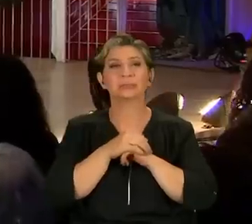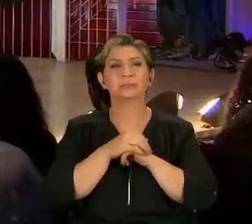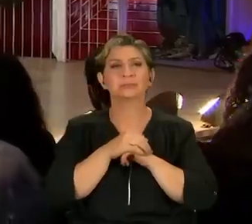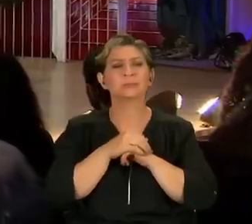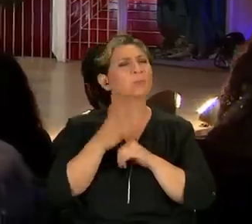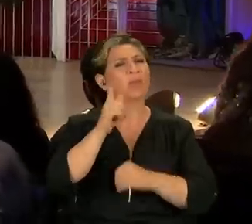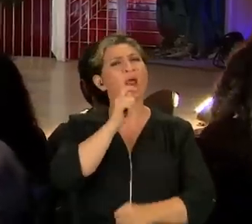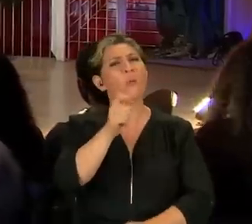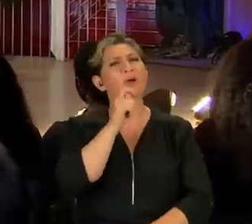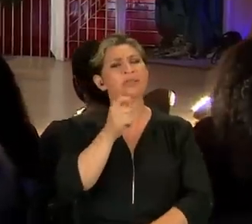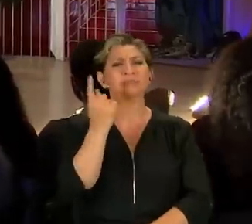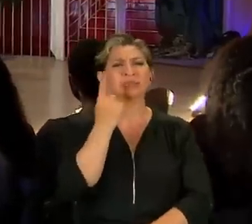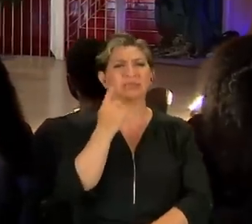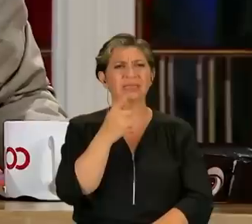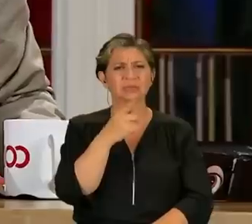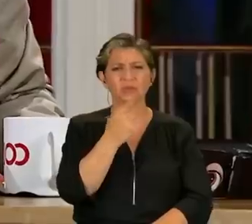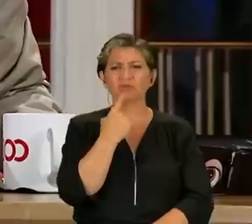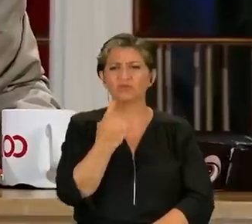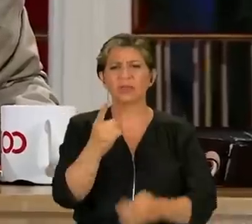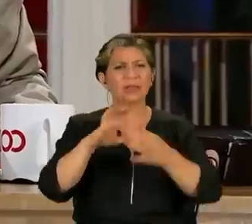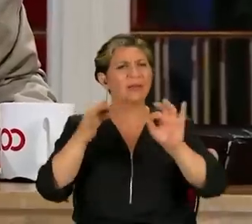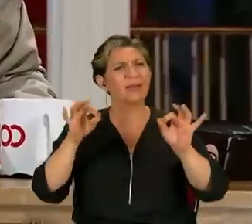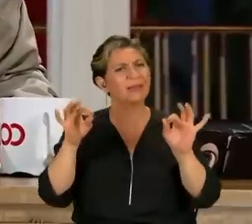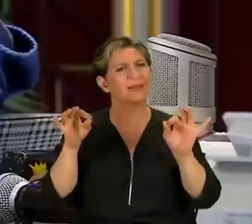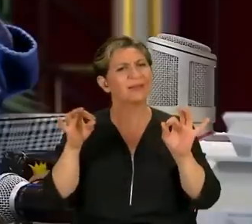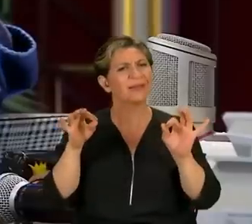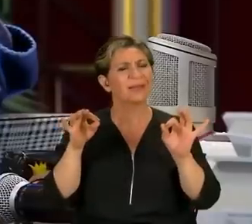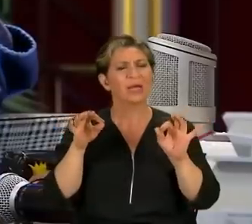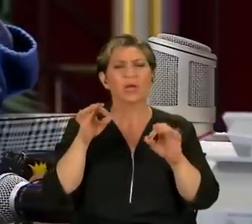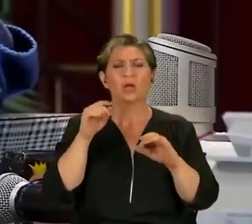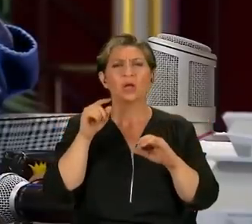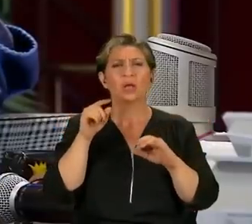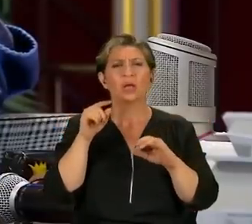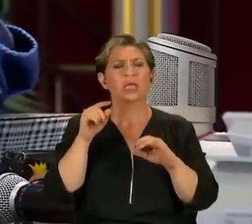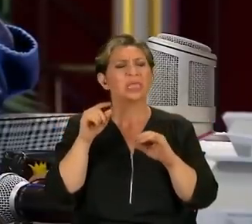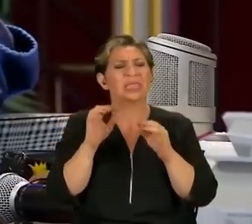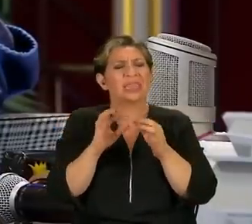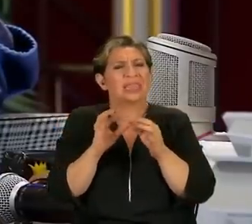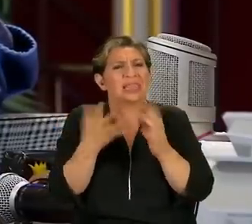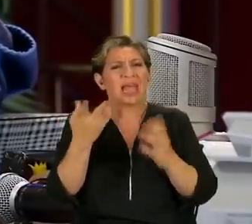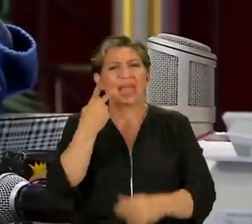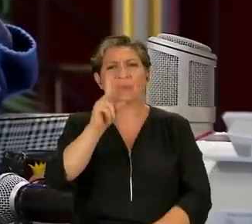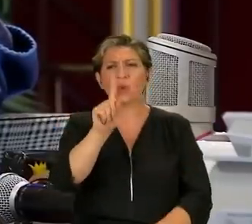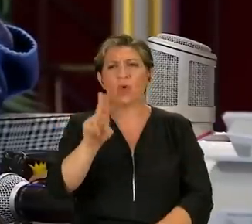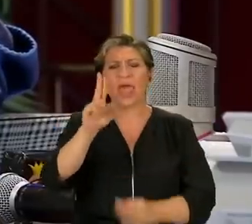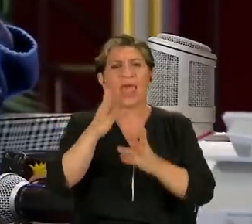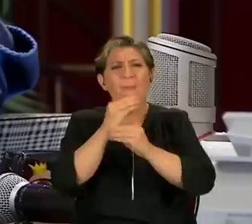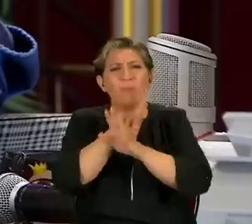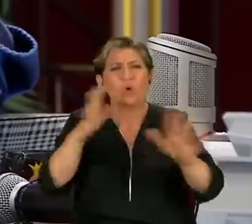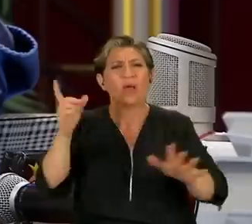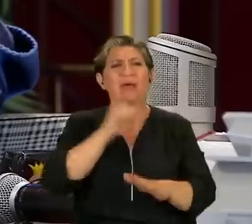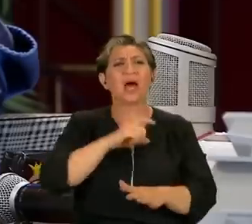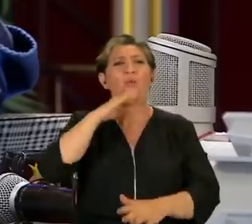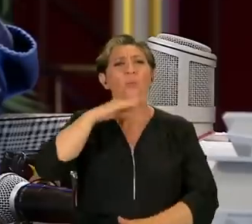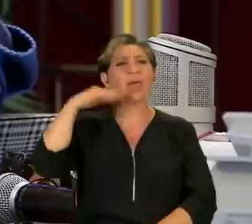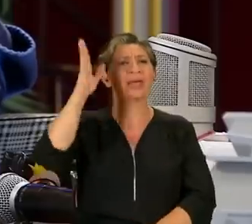Mesela röportajlardan biliyorum. Zaten söylediğin şeyler... bu niye 2017'de demişsin ki en büyük hatayı yurt